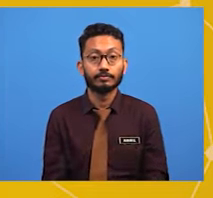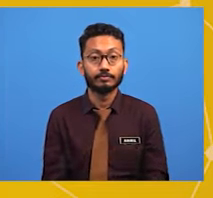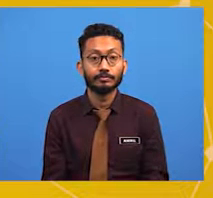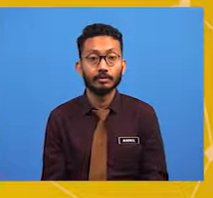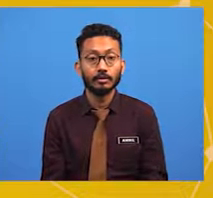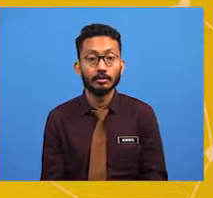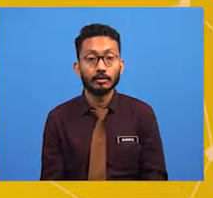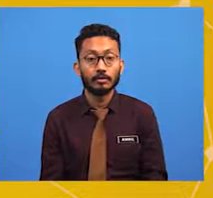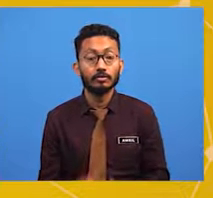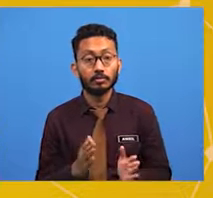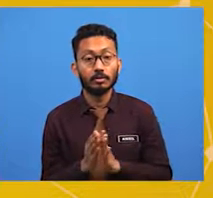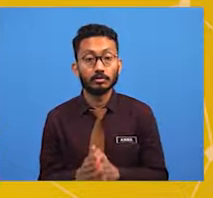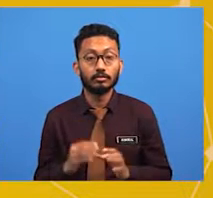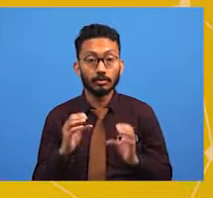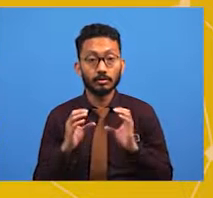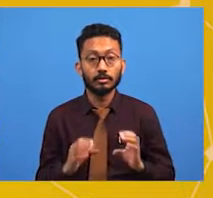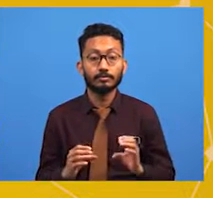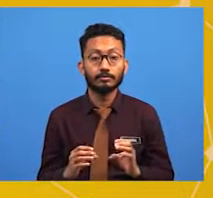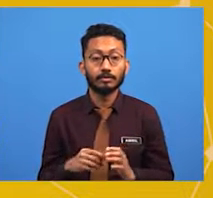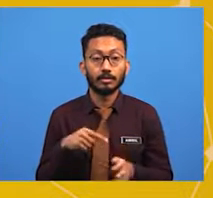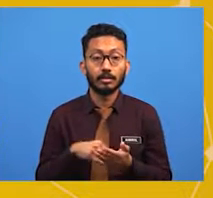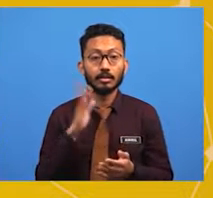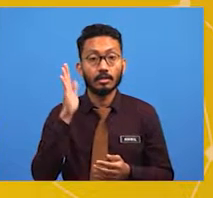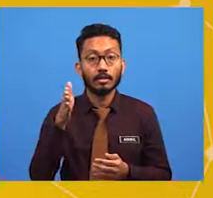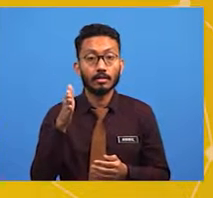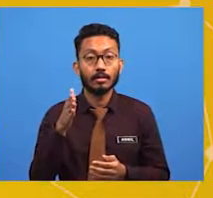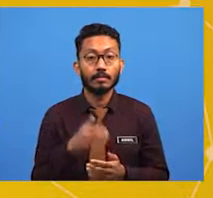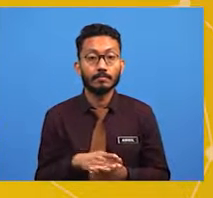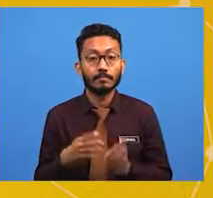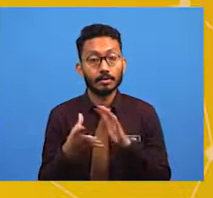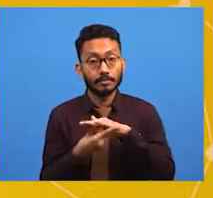Atur cara ini akan mencetak harga buku dengan nilai